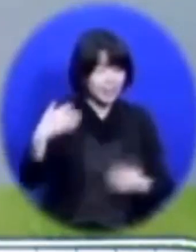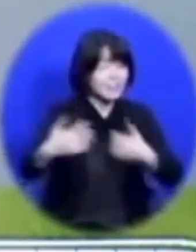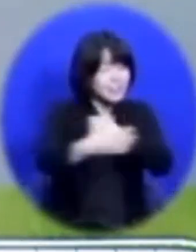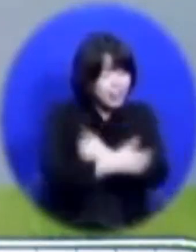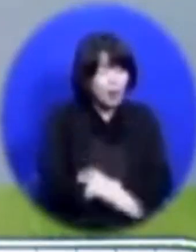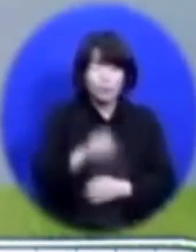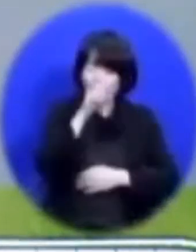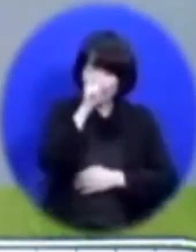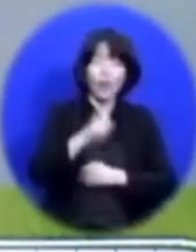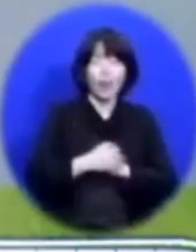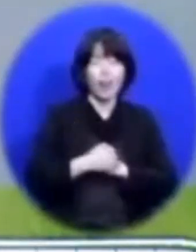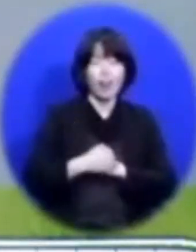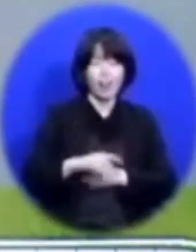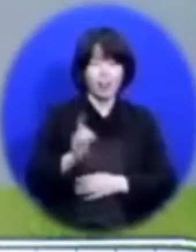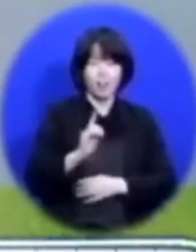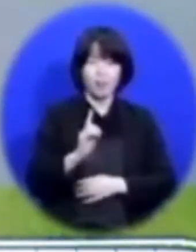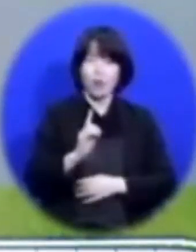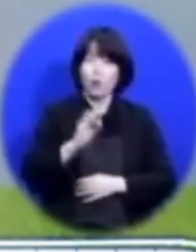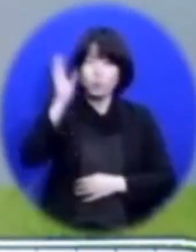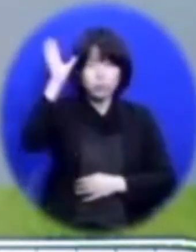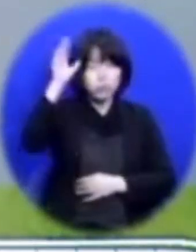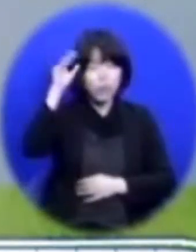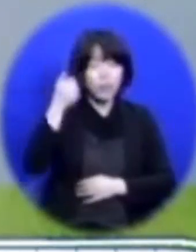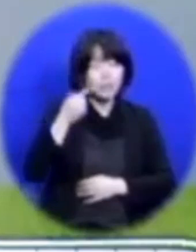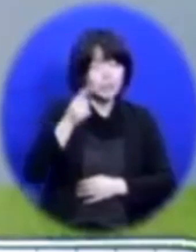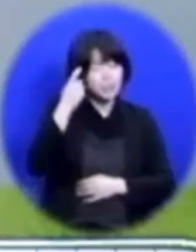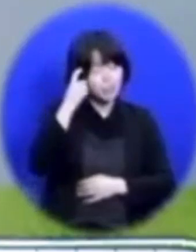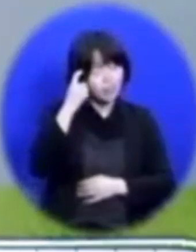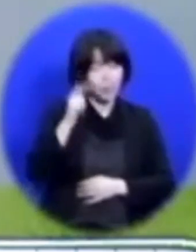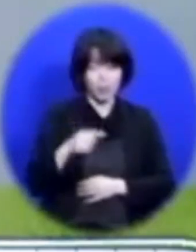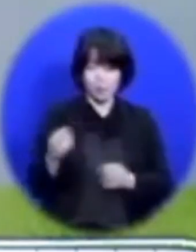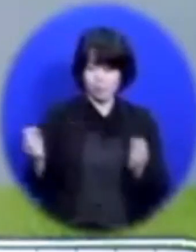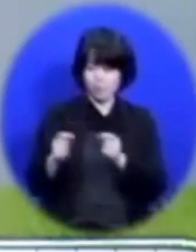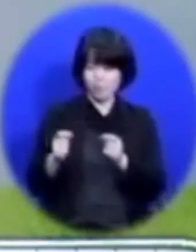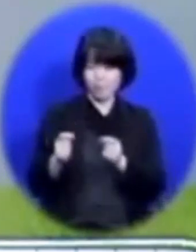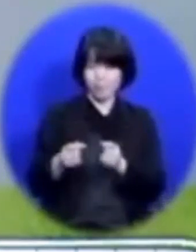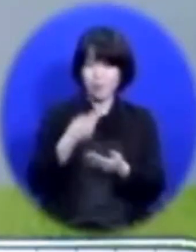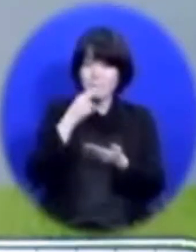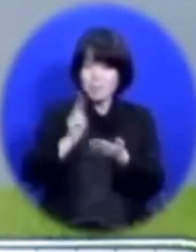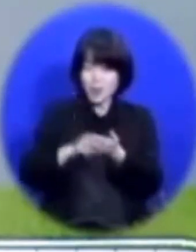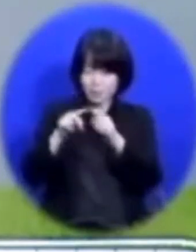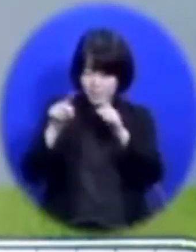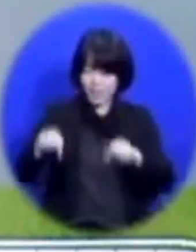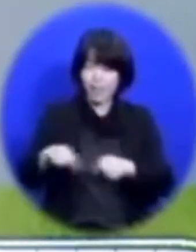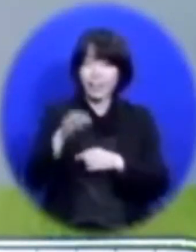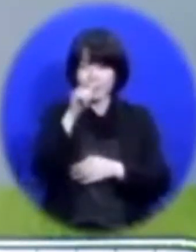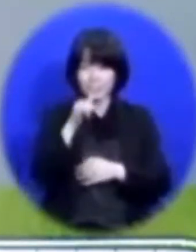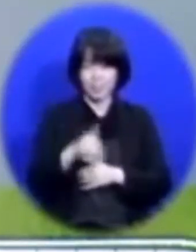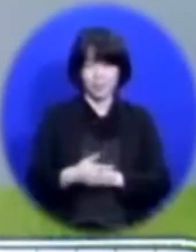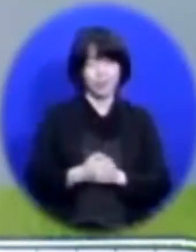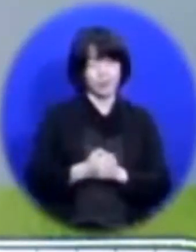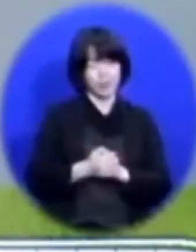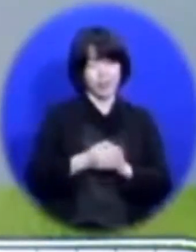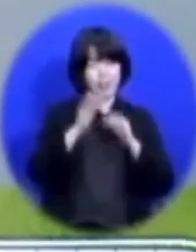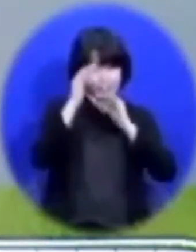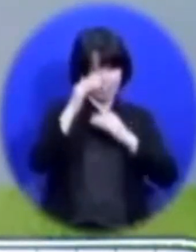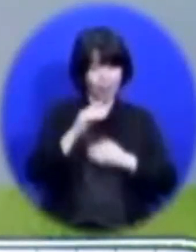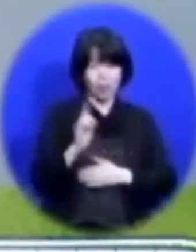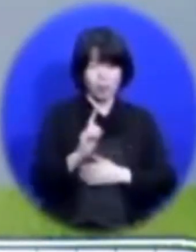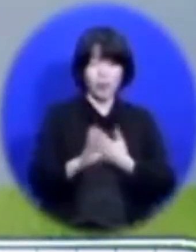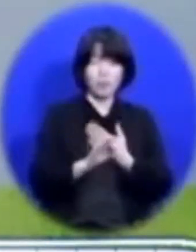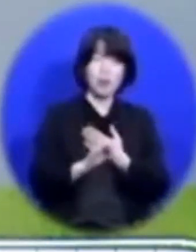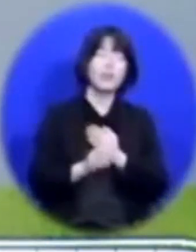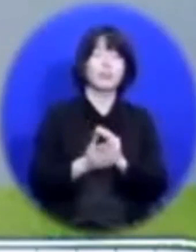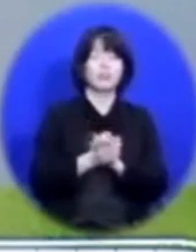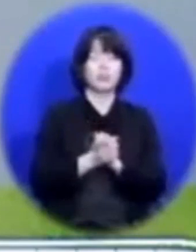보였다."이강아지는무슨종류일까? "그녀는궁금해했다.근처에편지가한통있었다. 친구에게서온